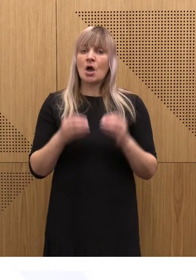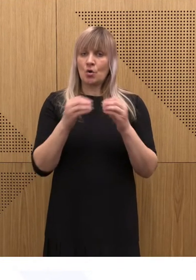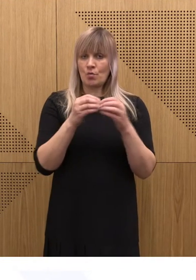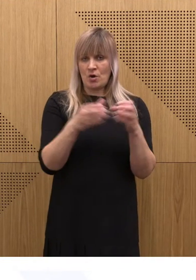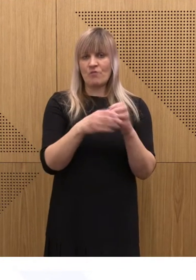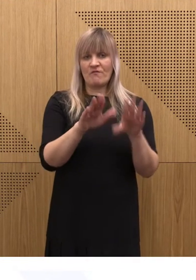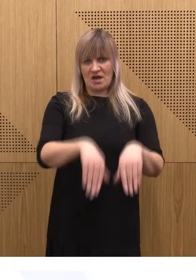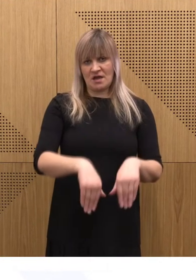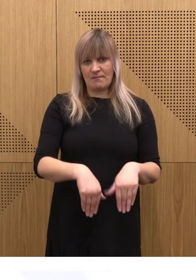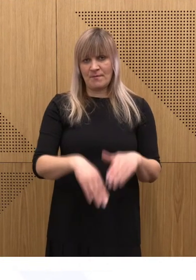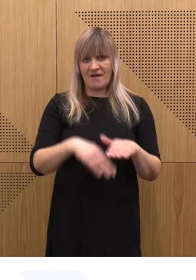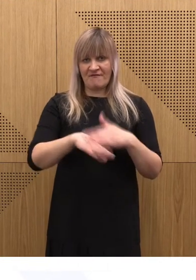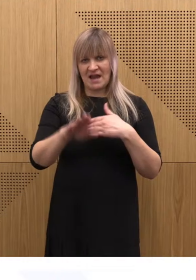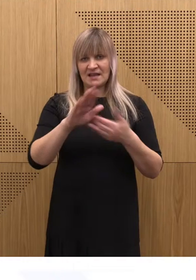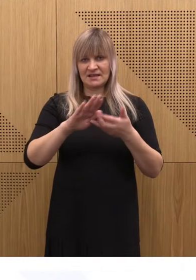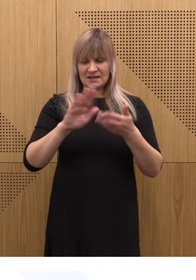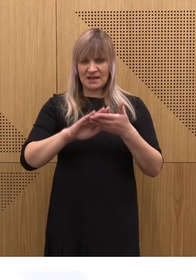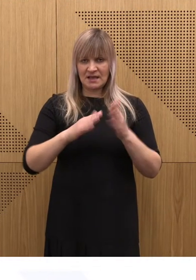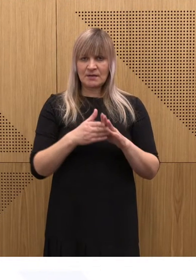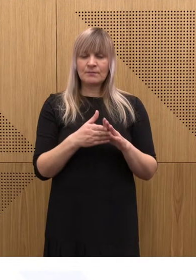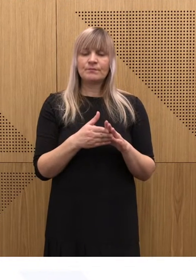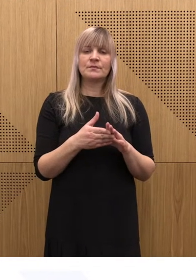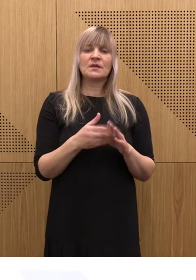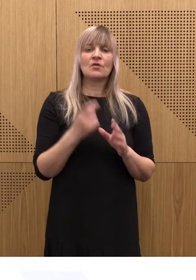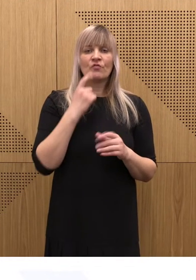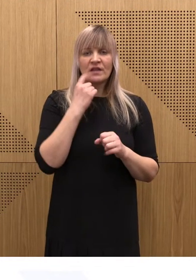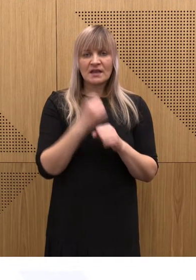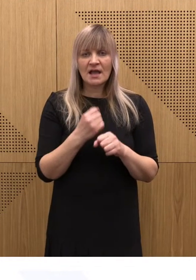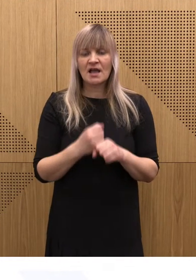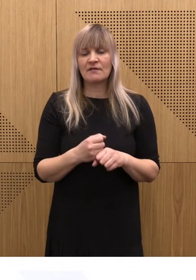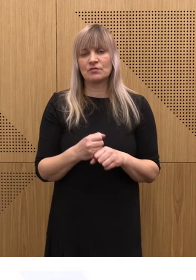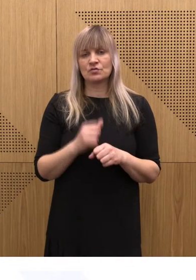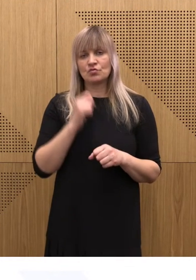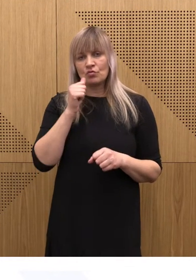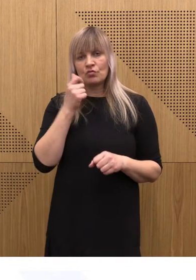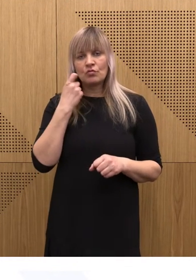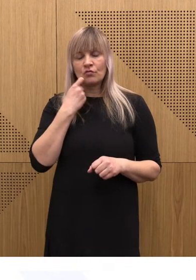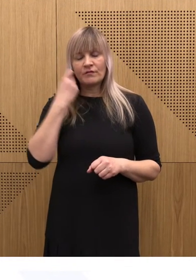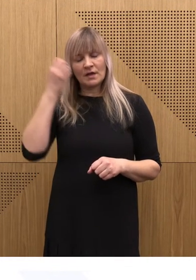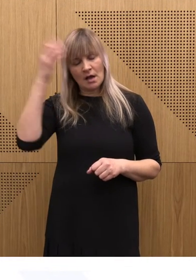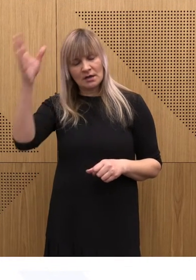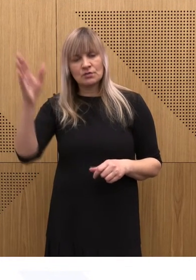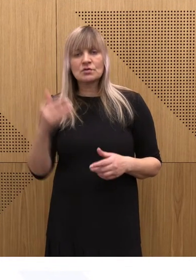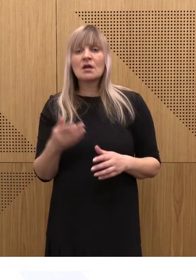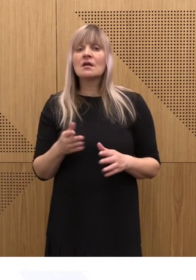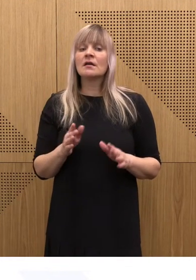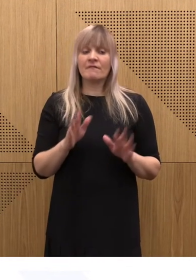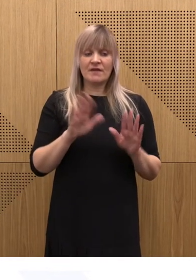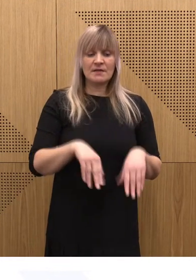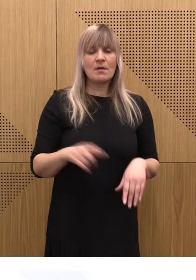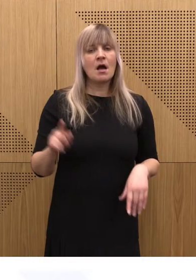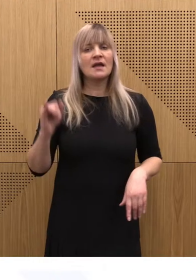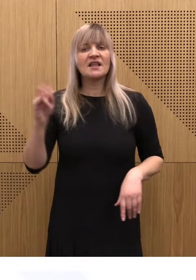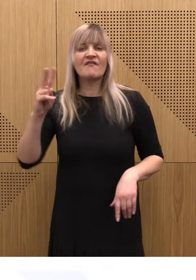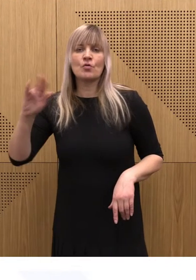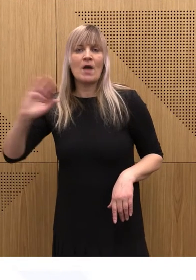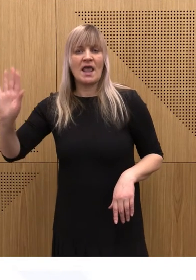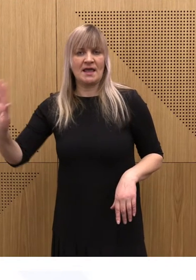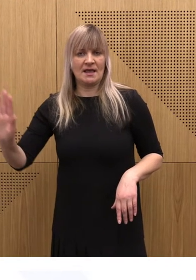kümnesed rühmad, nii huvitegevuses, huvihariduses kui spordis, kõikjal väljartud Ida-Virumaal, kus ka on seal piirang.